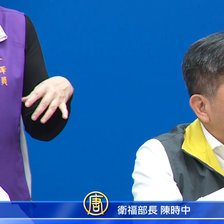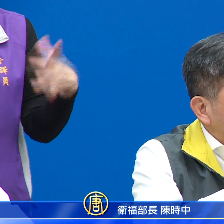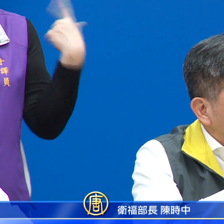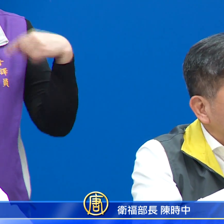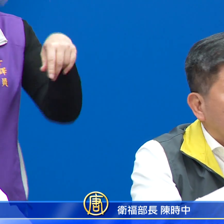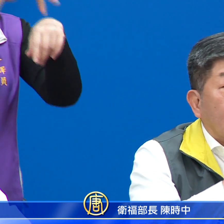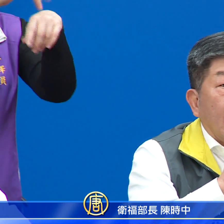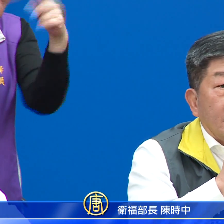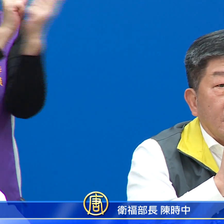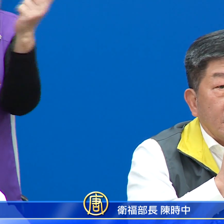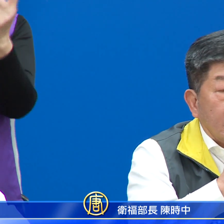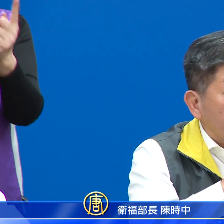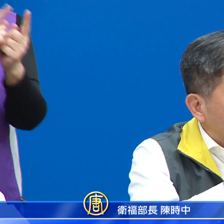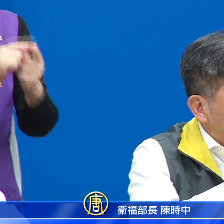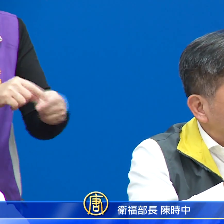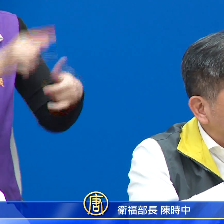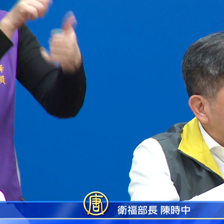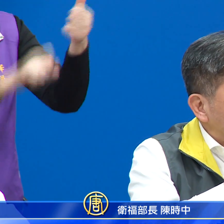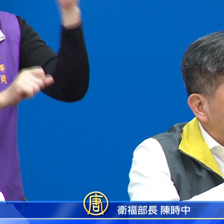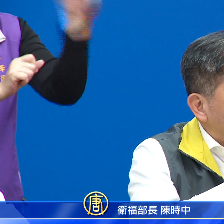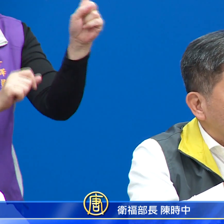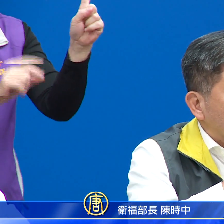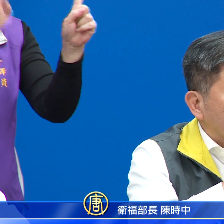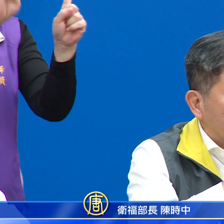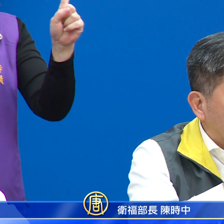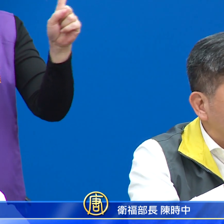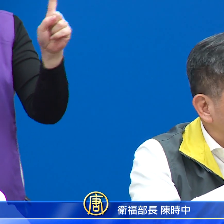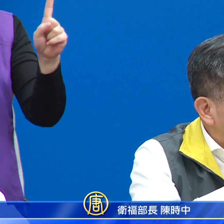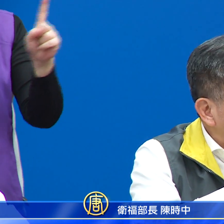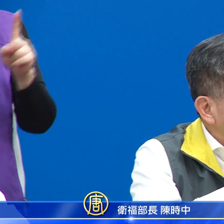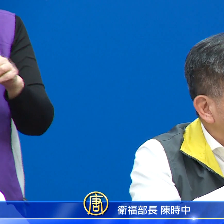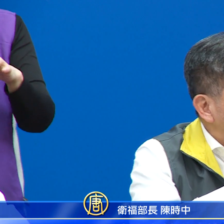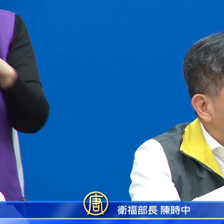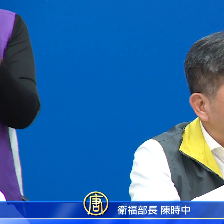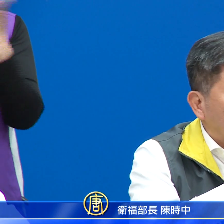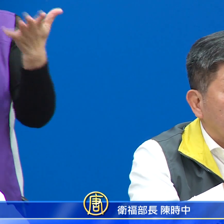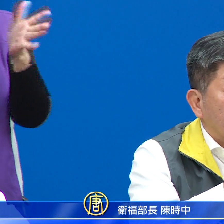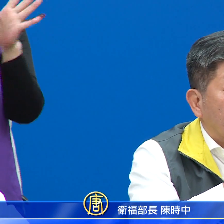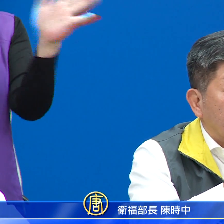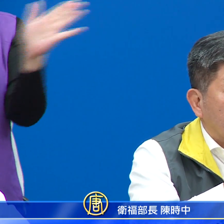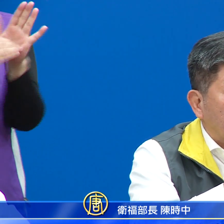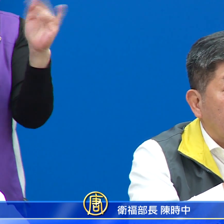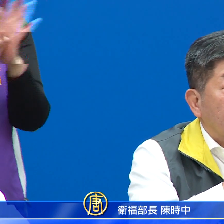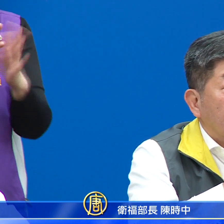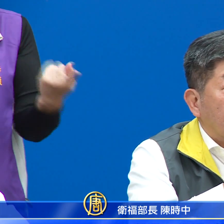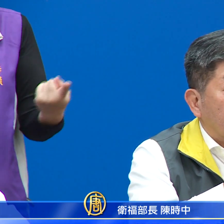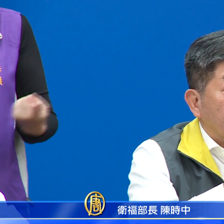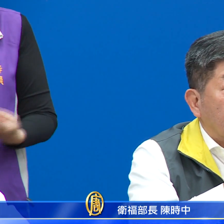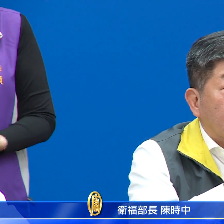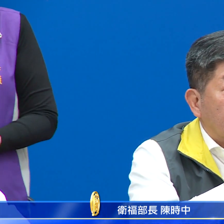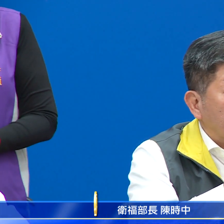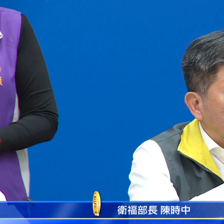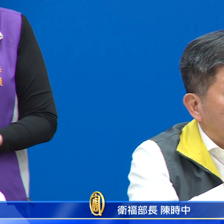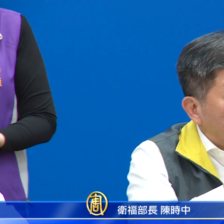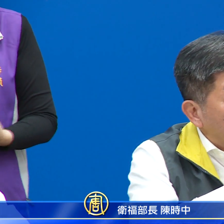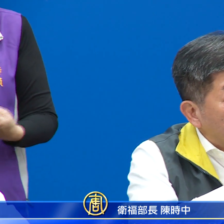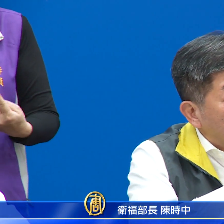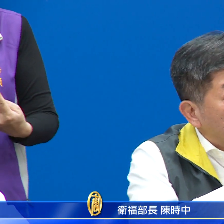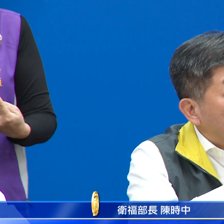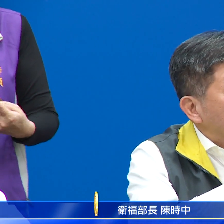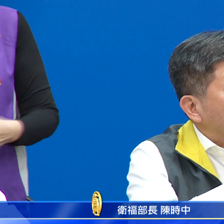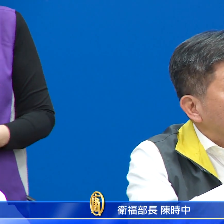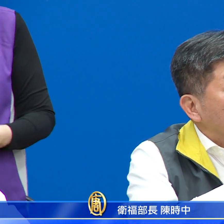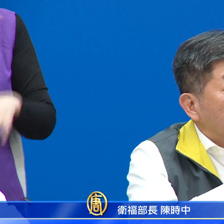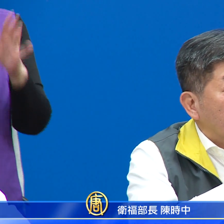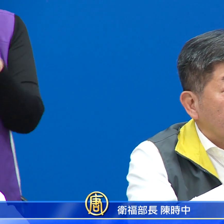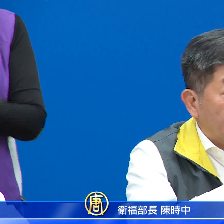一到按七跟按十的接触者，已经时间已经到了，也没有其他情况啊，有情况也经过检验都